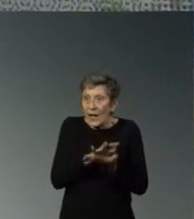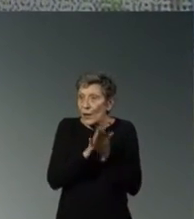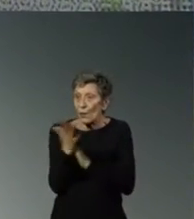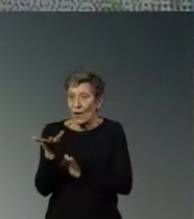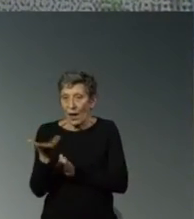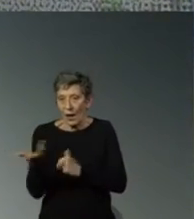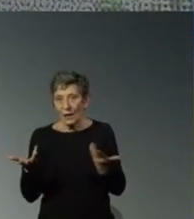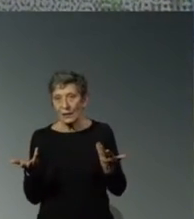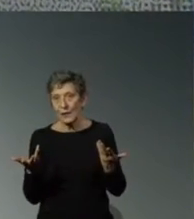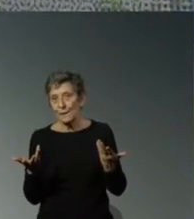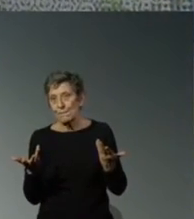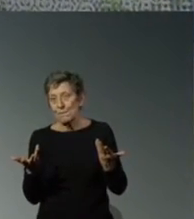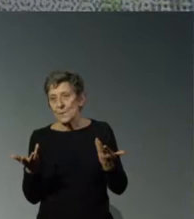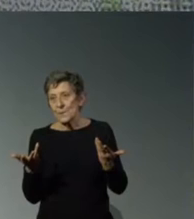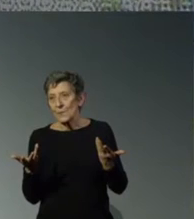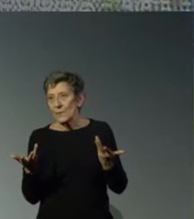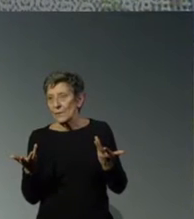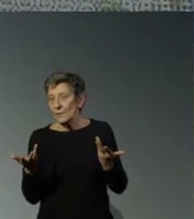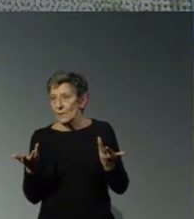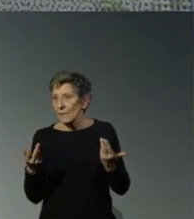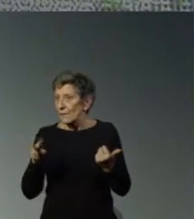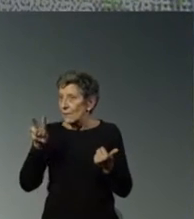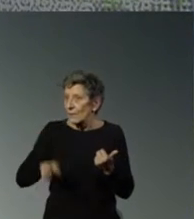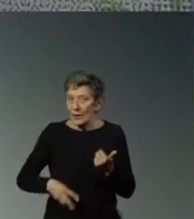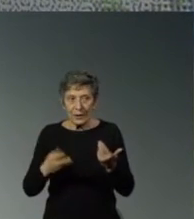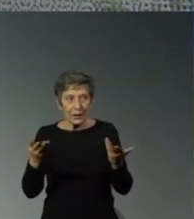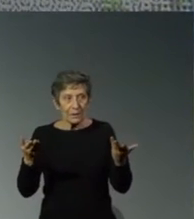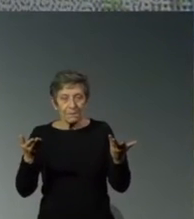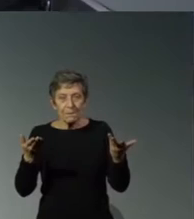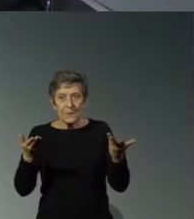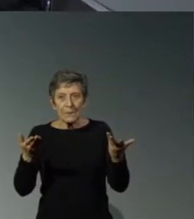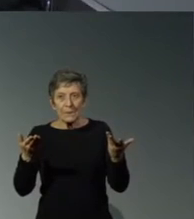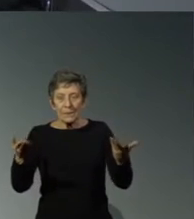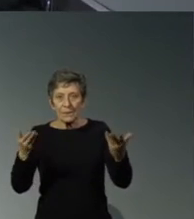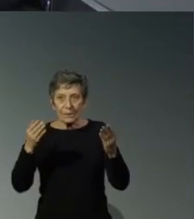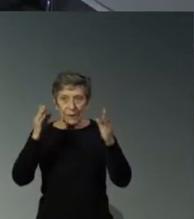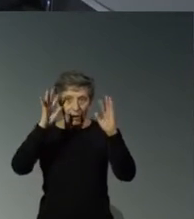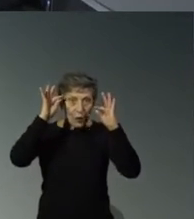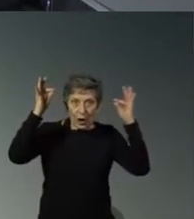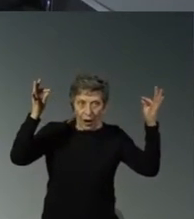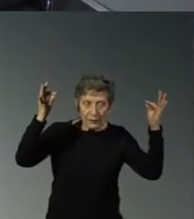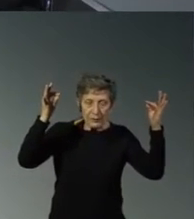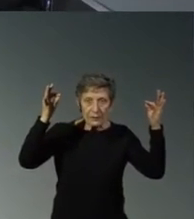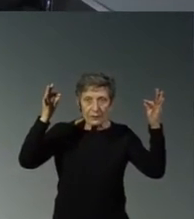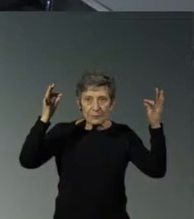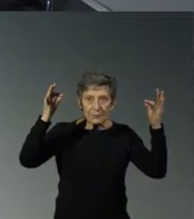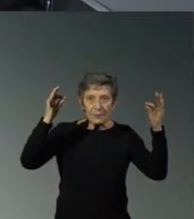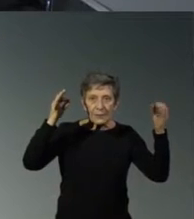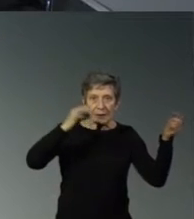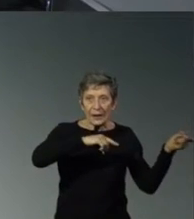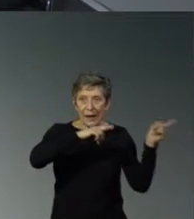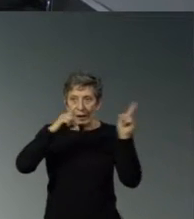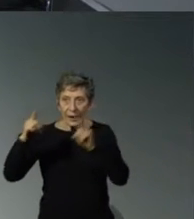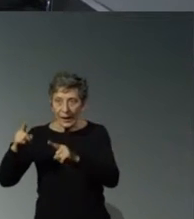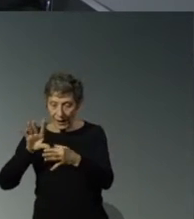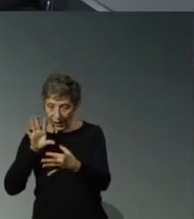dans ces espèces de déphasages constants entre le fantasme et le rapport au